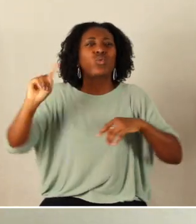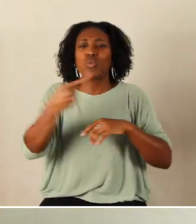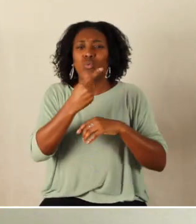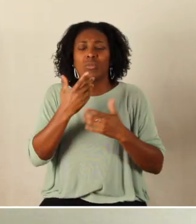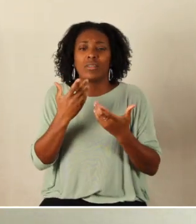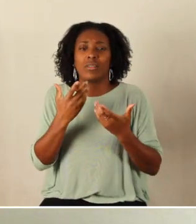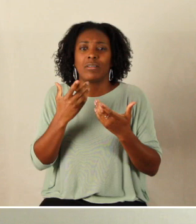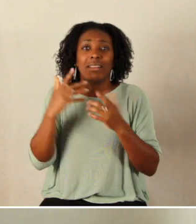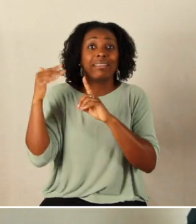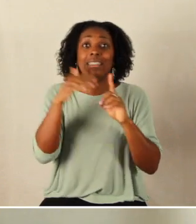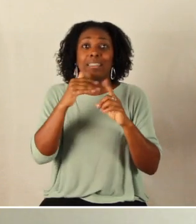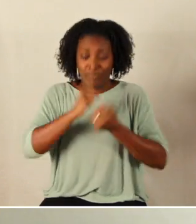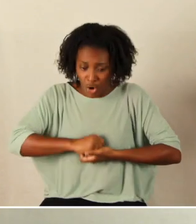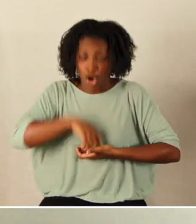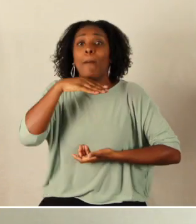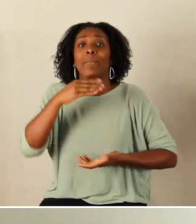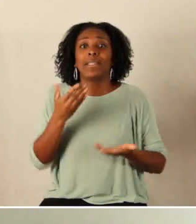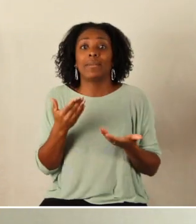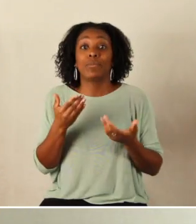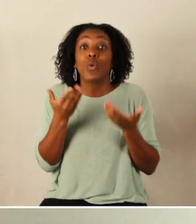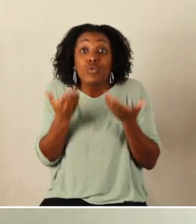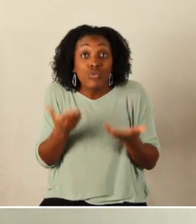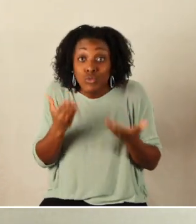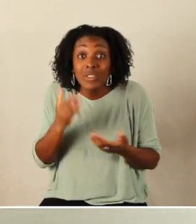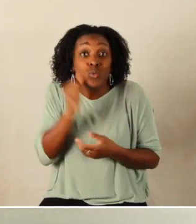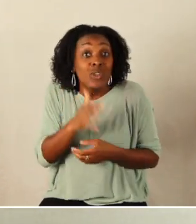Aujourd'hui, là, tu peux vivre la même chose chaque jour avec Dieu.